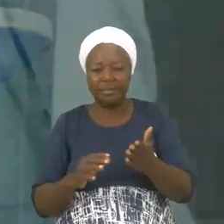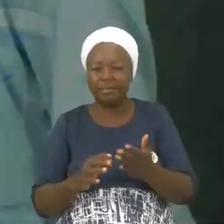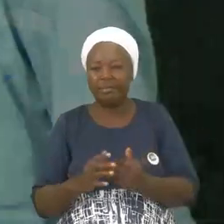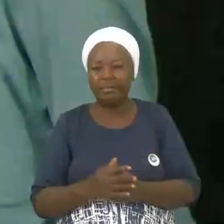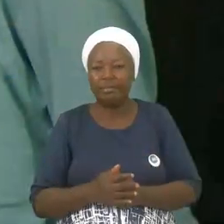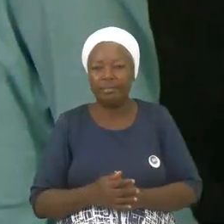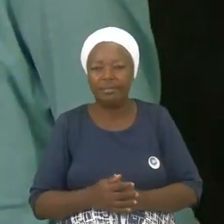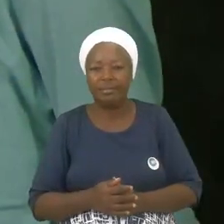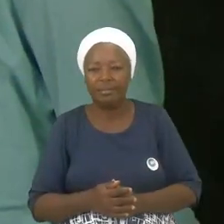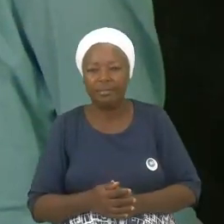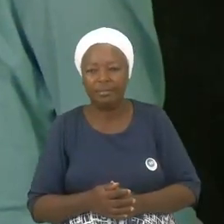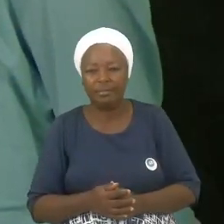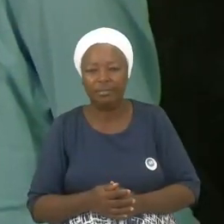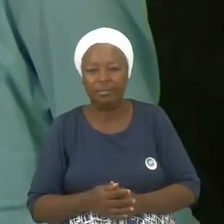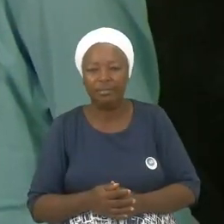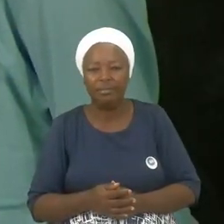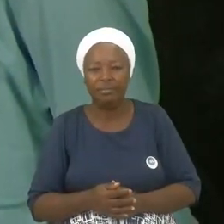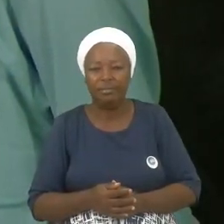ligne, vous verrez un lien.